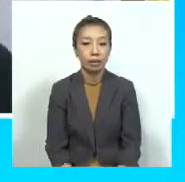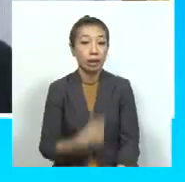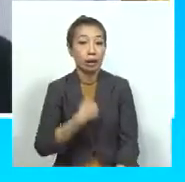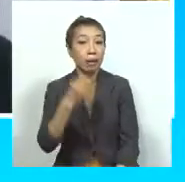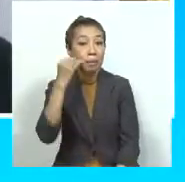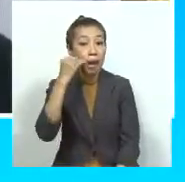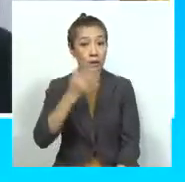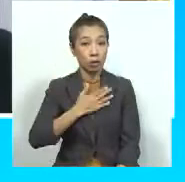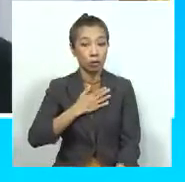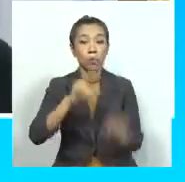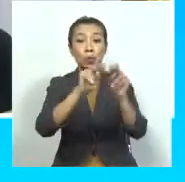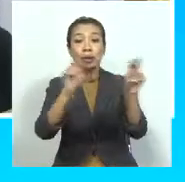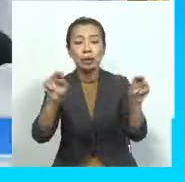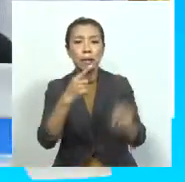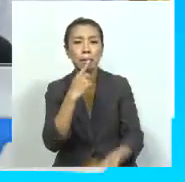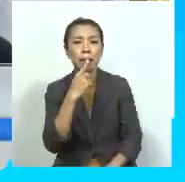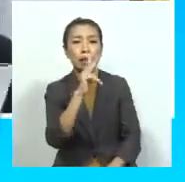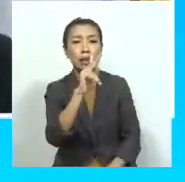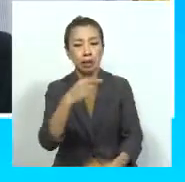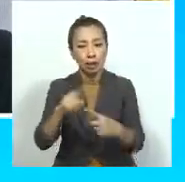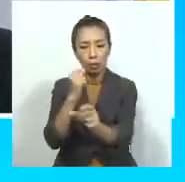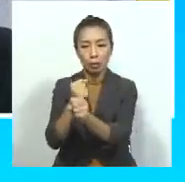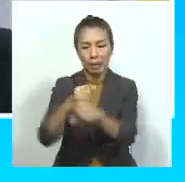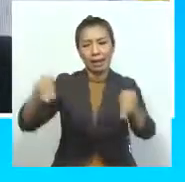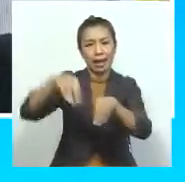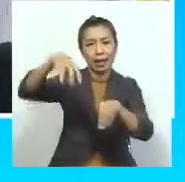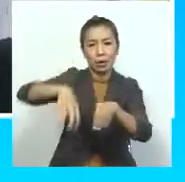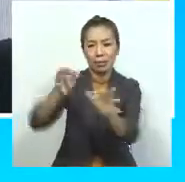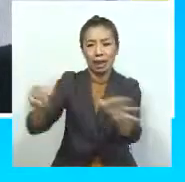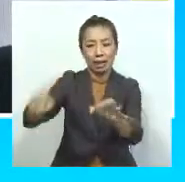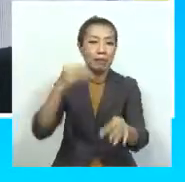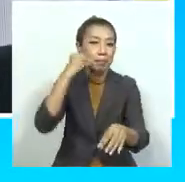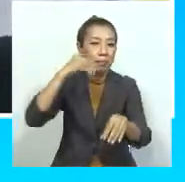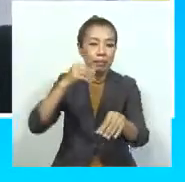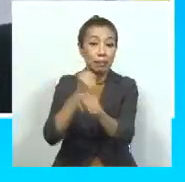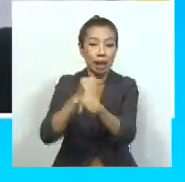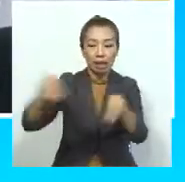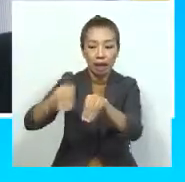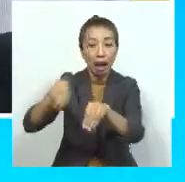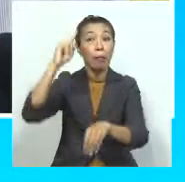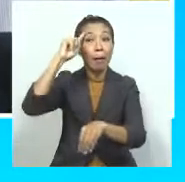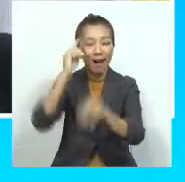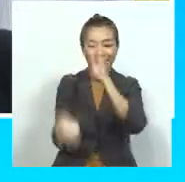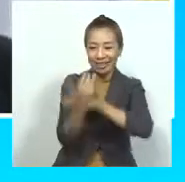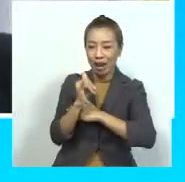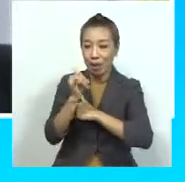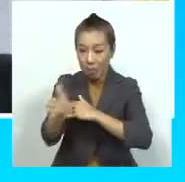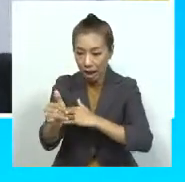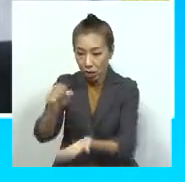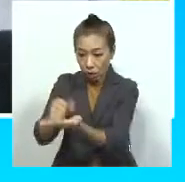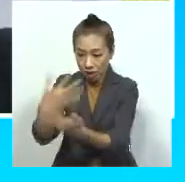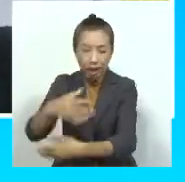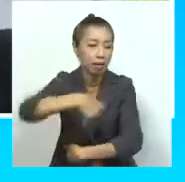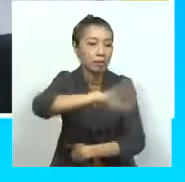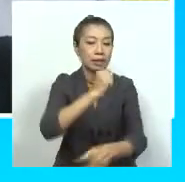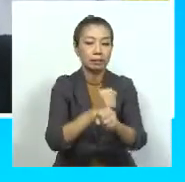บ้านอยู่นนทบุรีครับปากเกร็ดแต่พอดีทำงานอยู่แถวๆนี้ ก็เลยตั้งใจมาจ องใช่ก็เลยมาเช้าหน่อยแล้วก็เสร็จแล้วเดี๋ยวไปทำงานต่อครับ